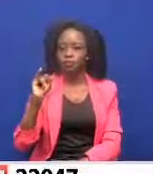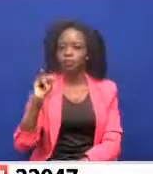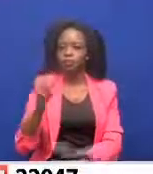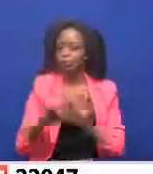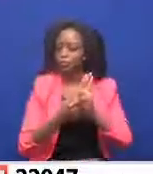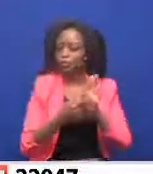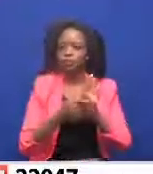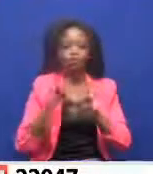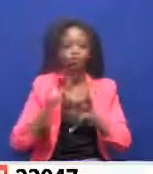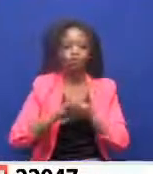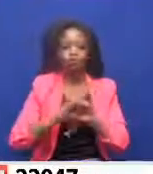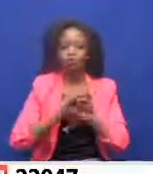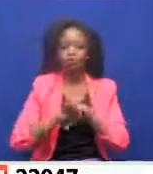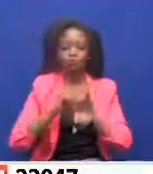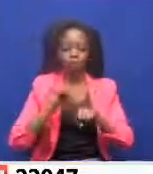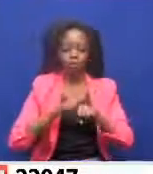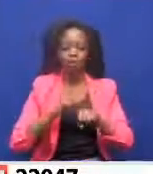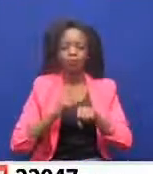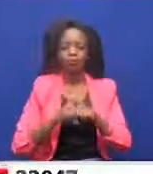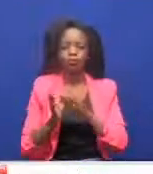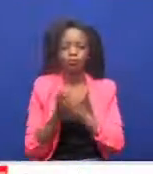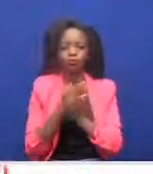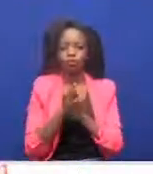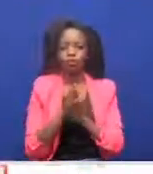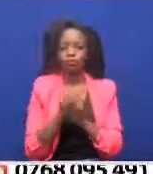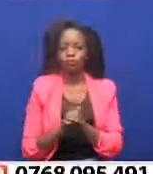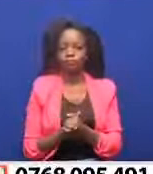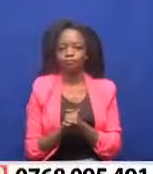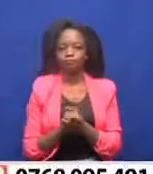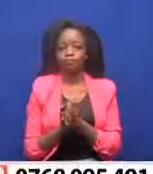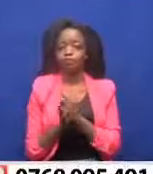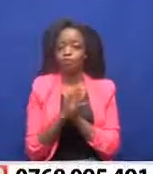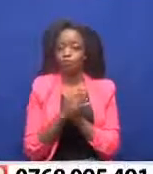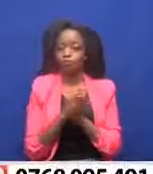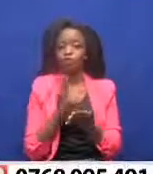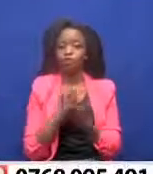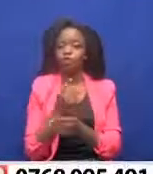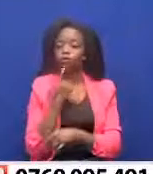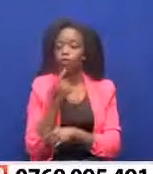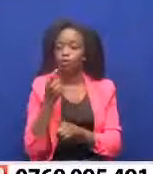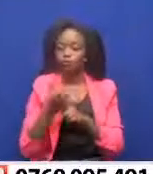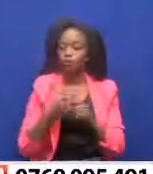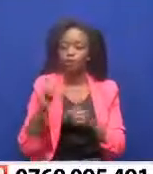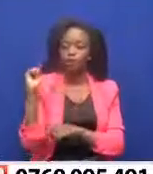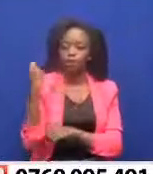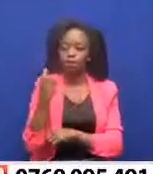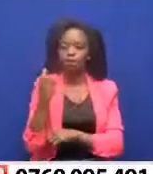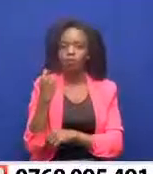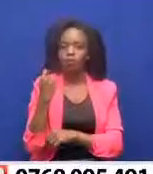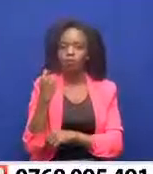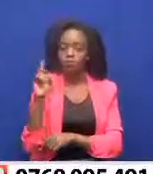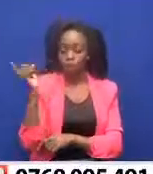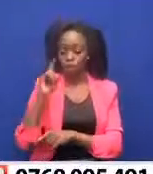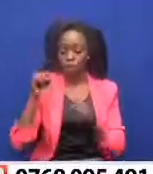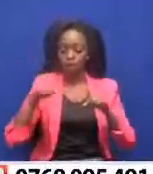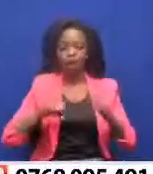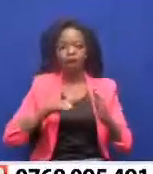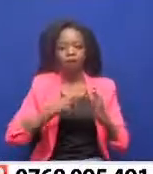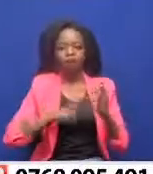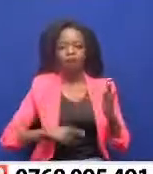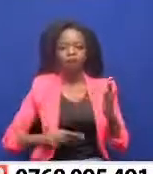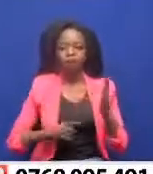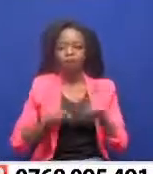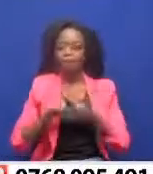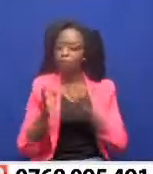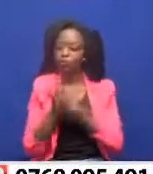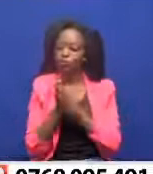in Yanga's monumental tale. It is a story that has been told from the Kenyan capital of Nairobi, but the